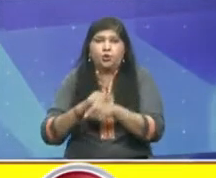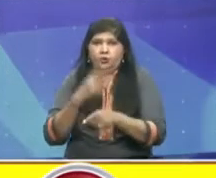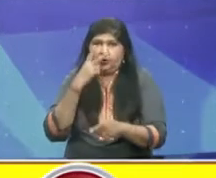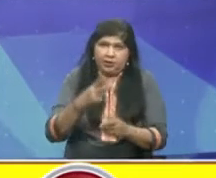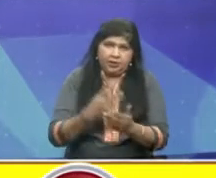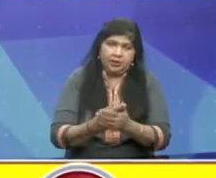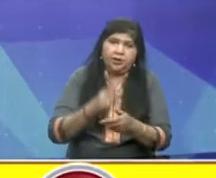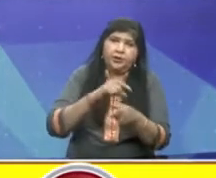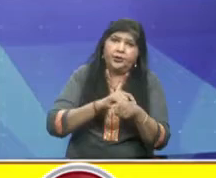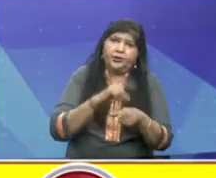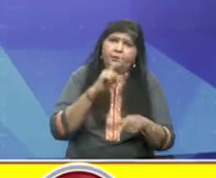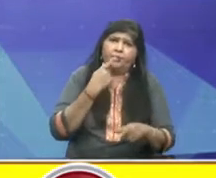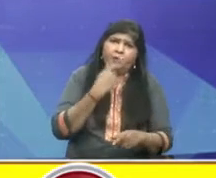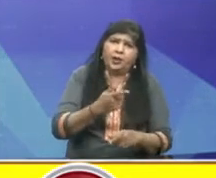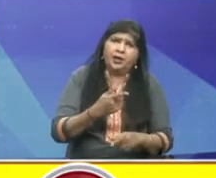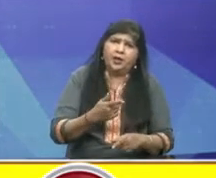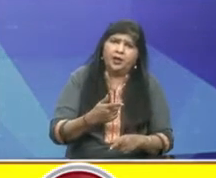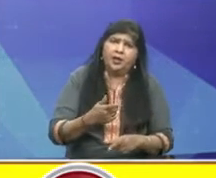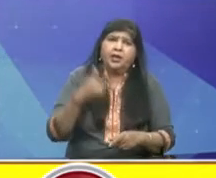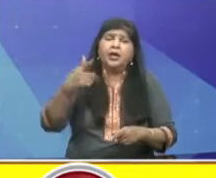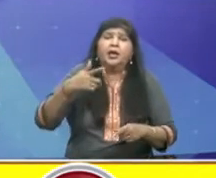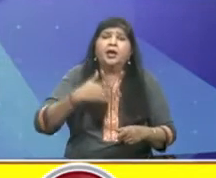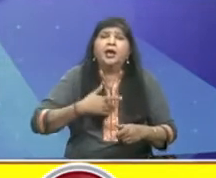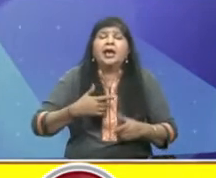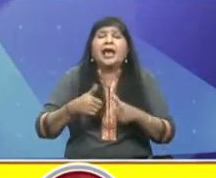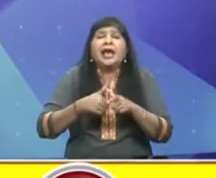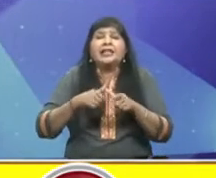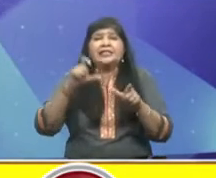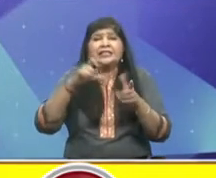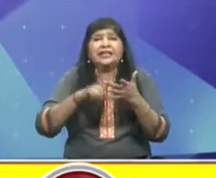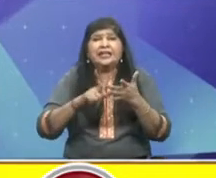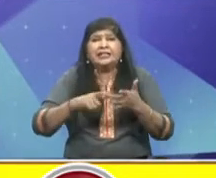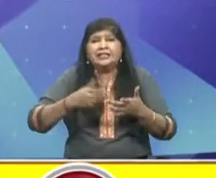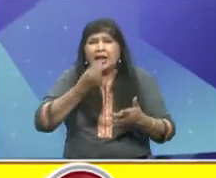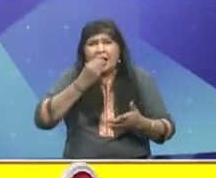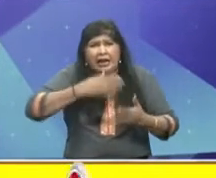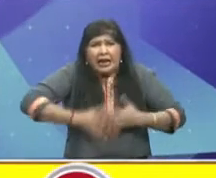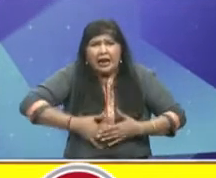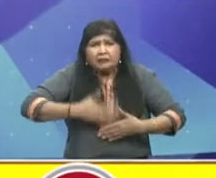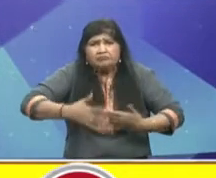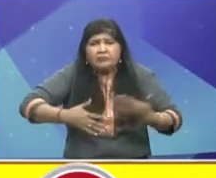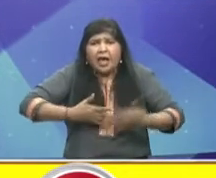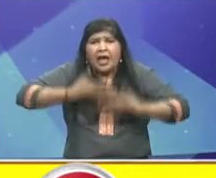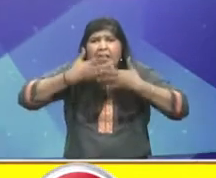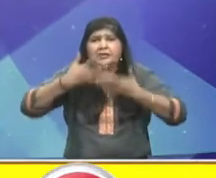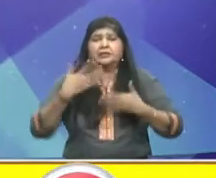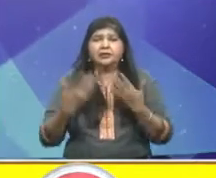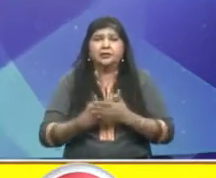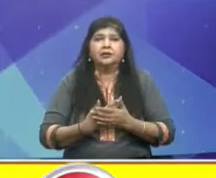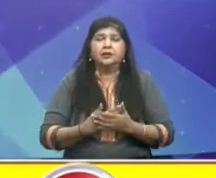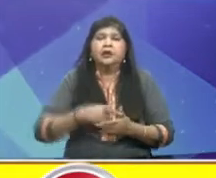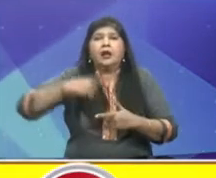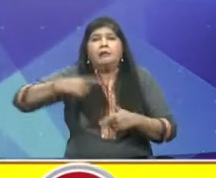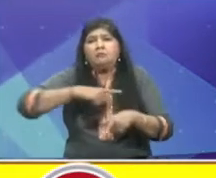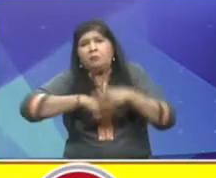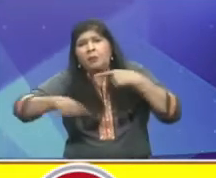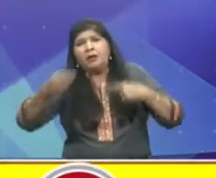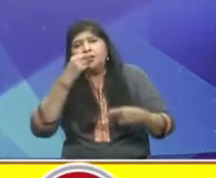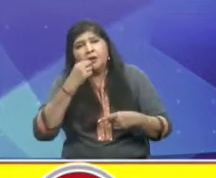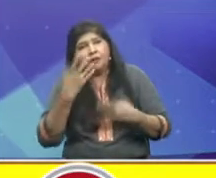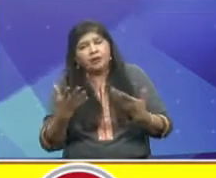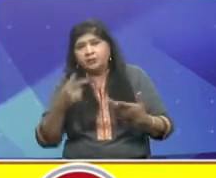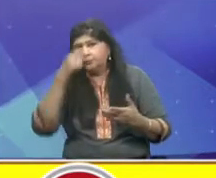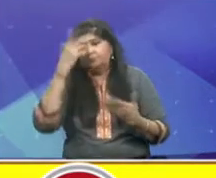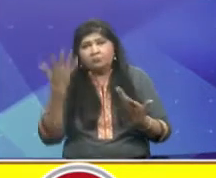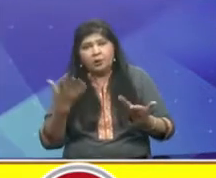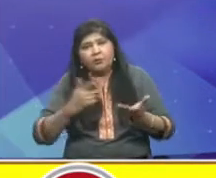दिखाया। डॉक्टर ने पहले तो बताया हो सकता बेटा तुम्हारे एसिड होगी। हम्म। तो मैंने काफी दिन एसिड की दवाई कराई। उससे जब मुझे फायदा